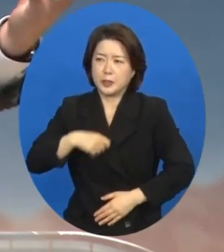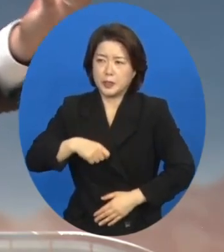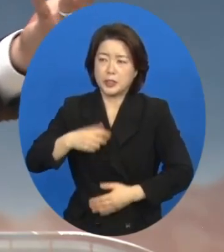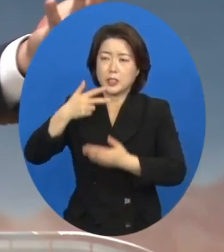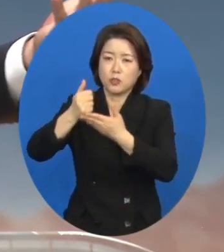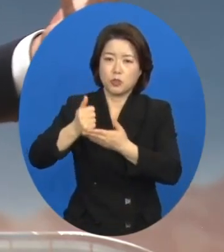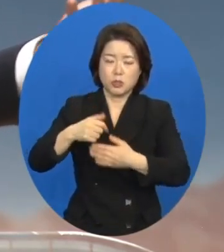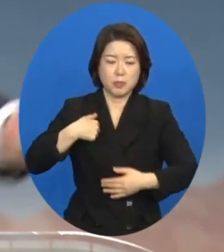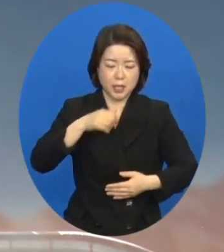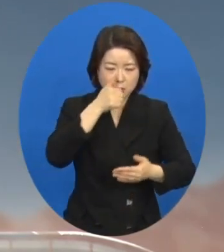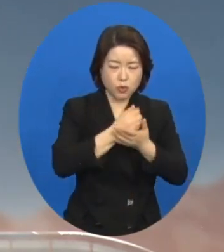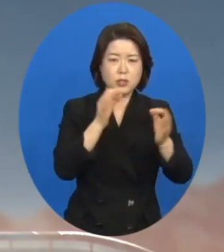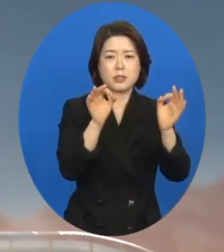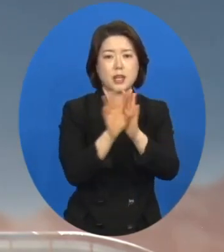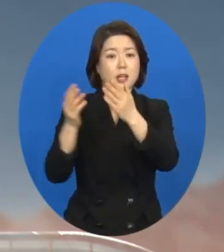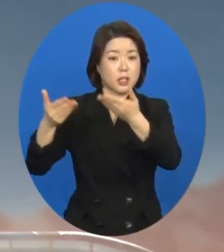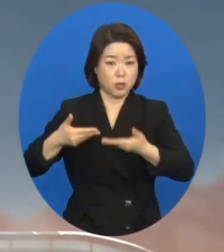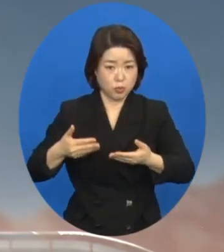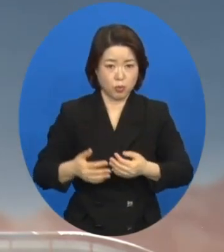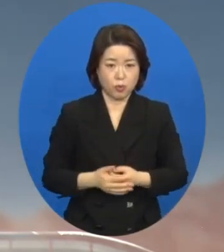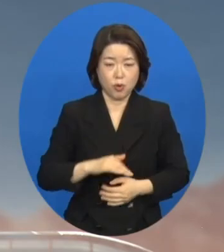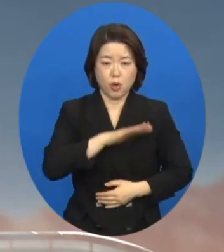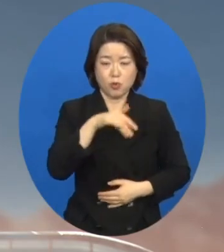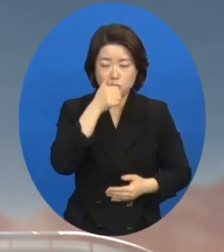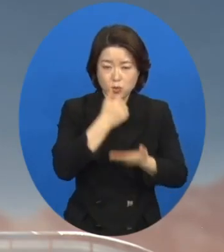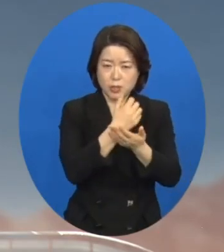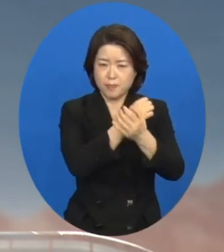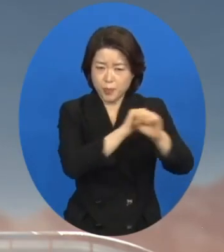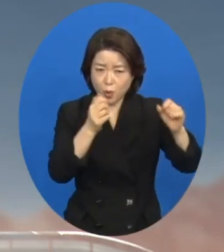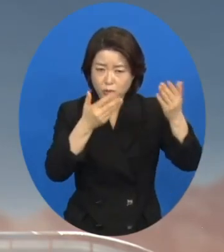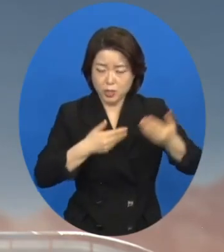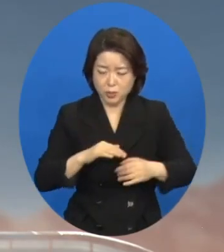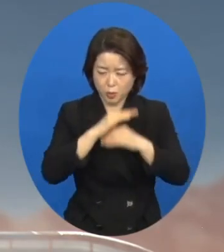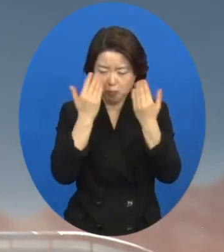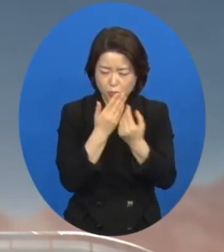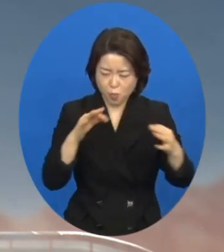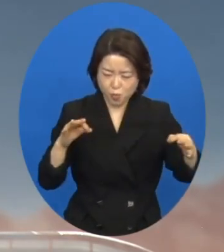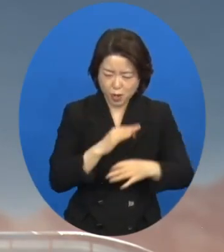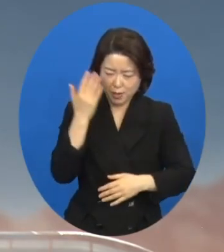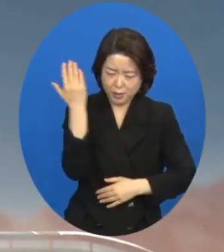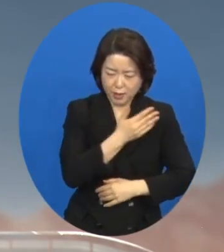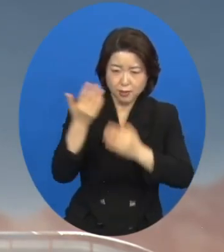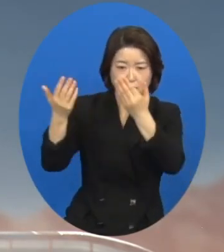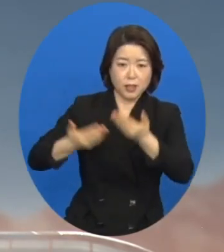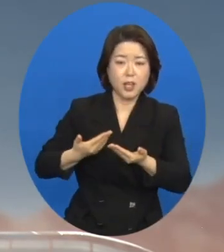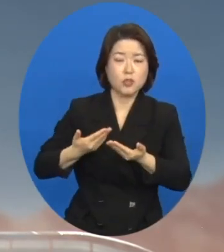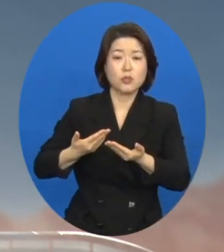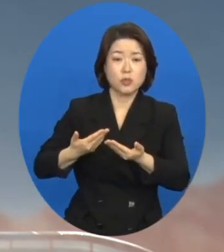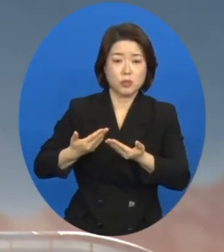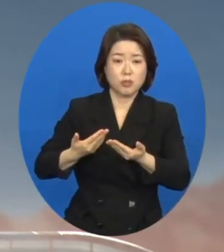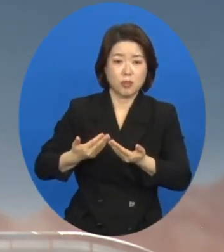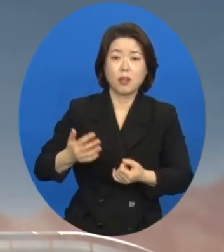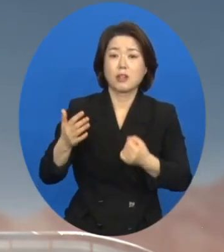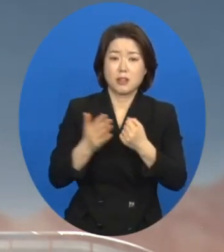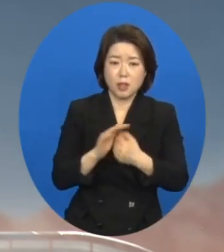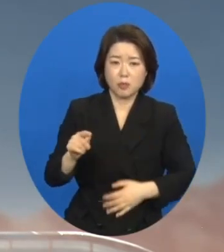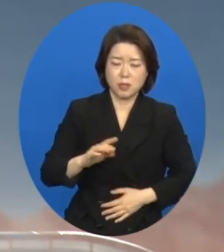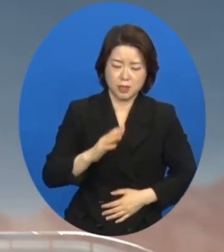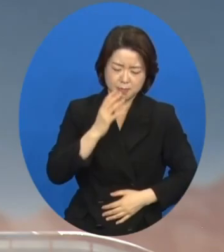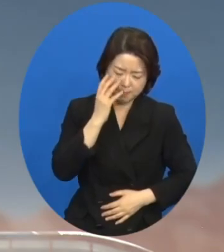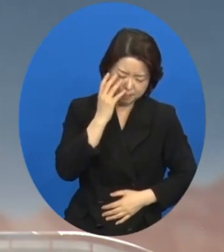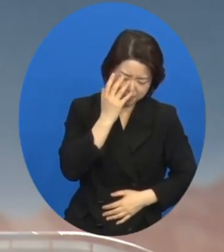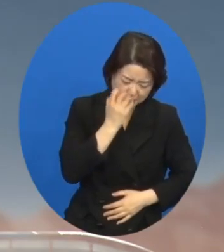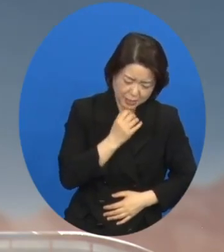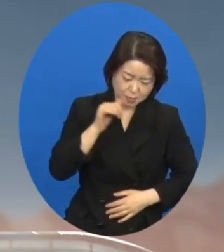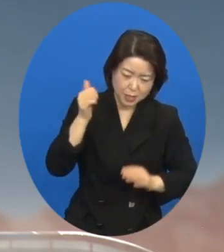하겠다. 요한일서 1장 9절이잖아요 우리 죄를 용서하시고 모든 불의에서 우리를 깨끗하게 해주실 것입니다. 그래서 참혹한